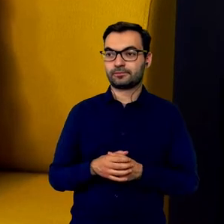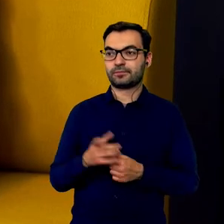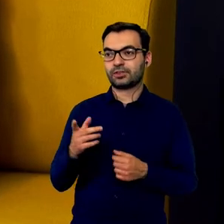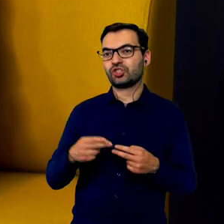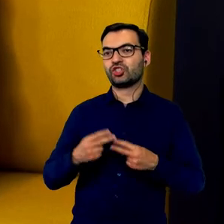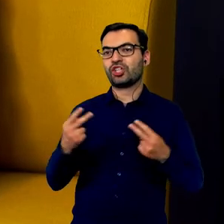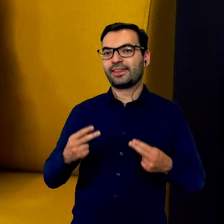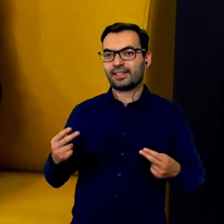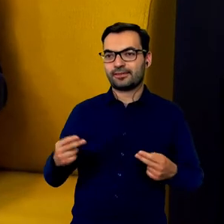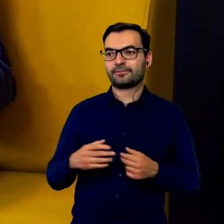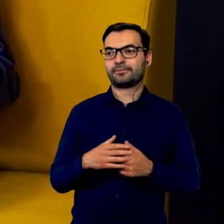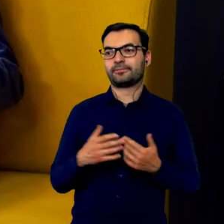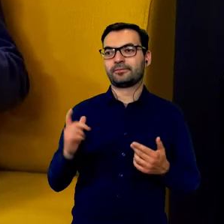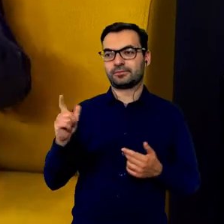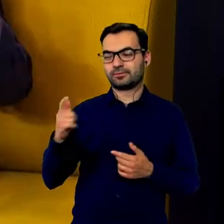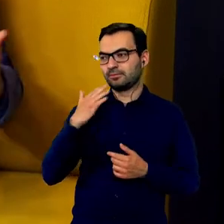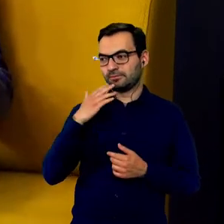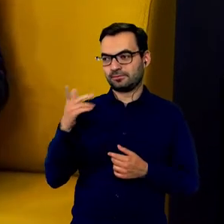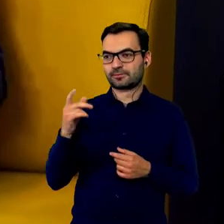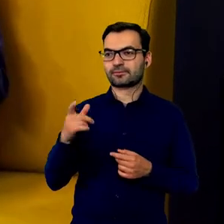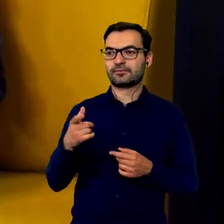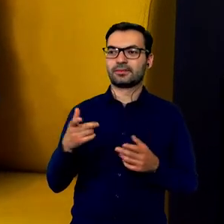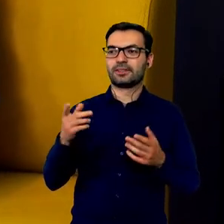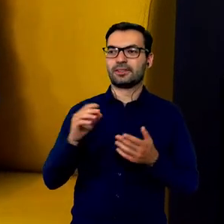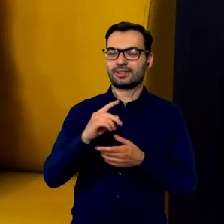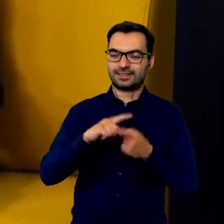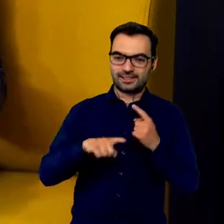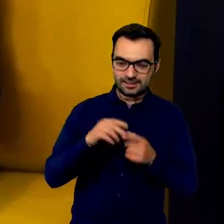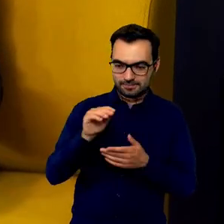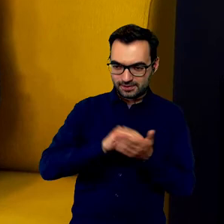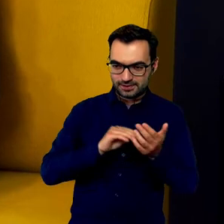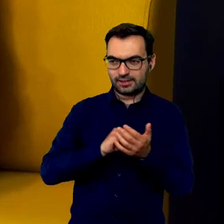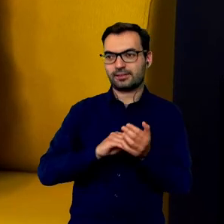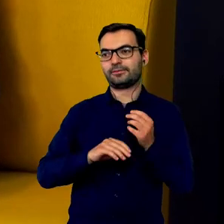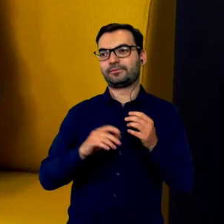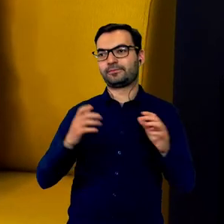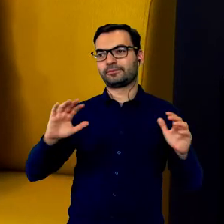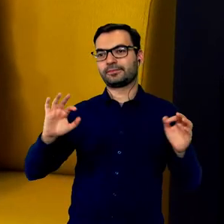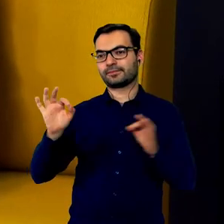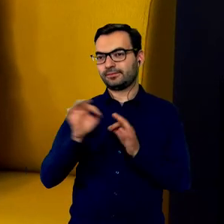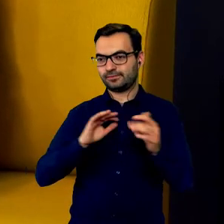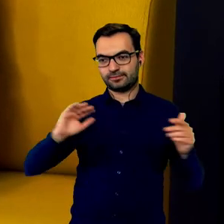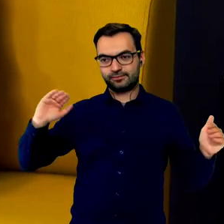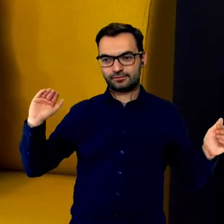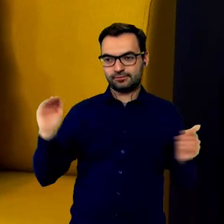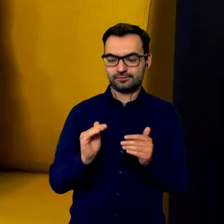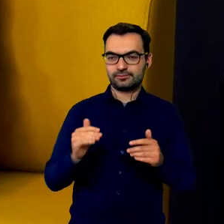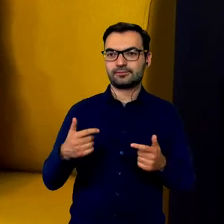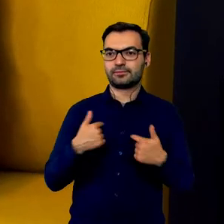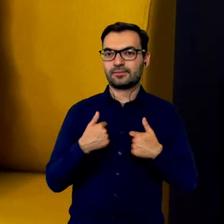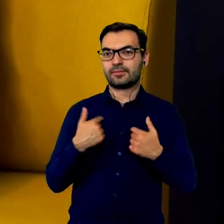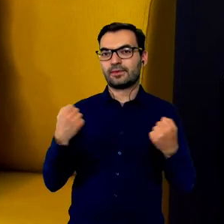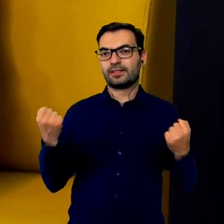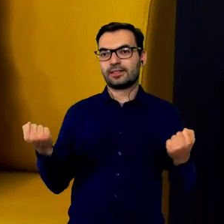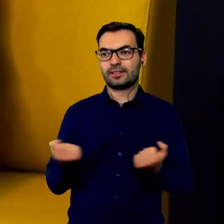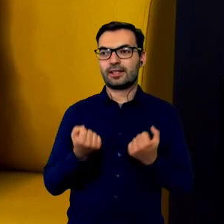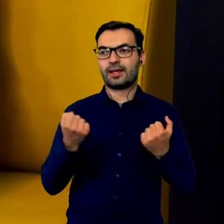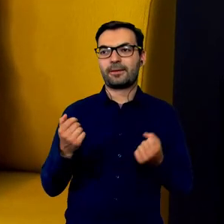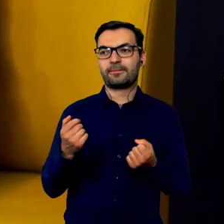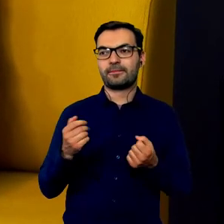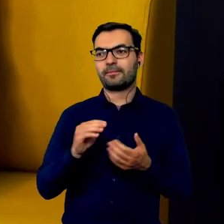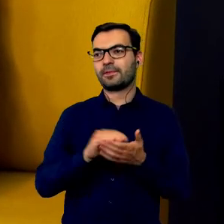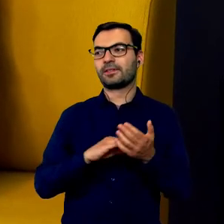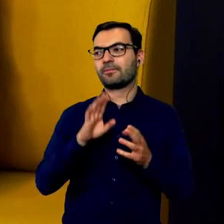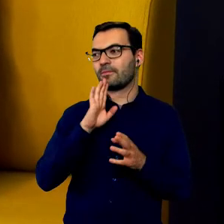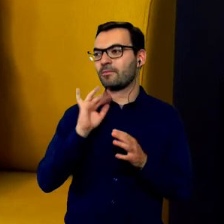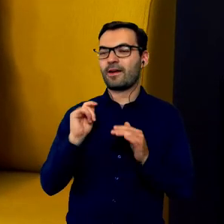jest dziennik. Staram, to co pani mówiła, że jest ten sposób napisany, bardzo skondensowane historie, staram się pisać tak jak